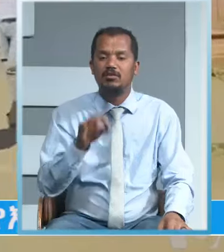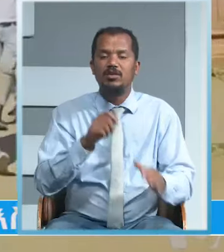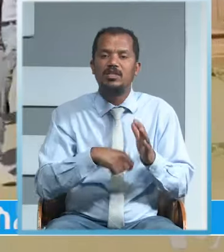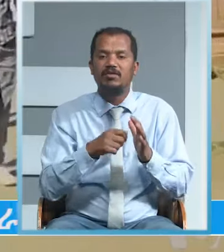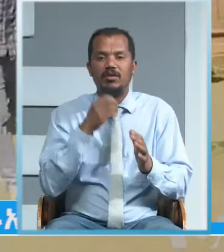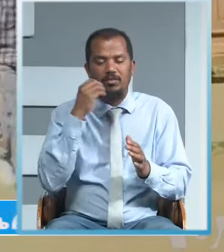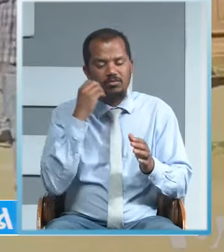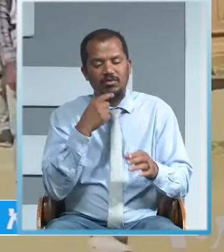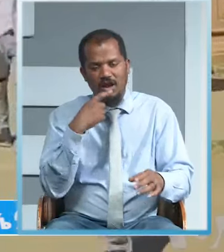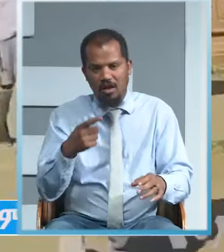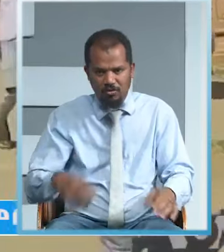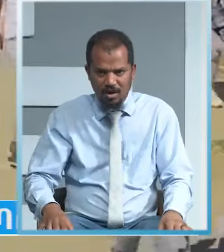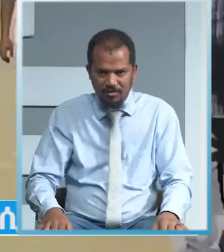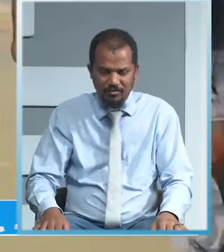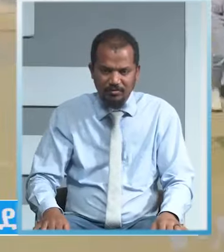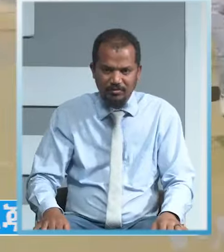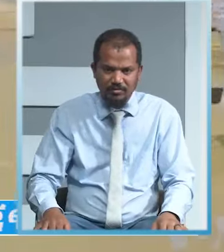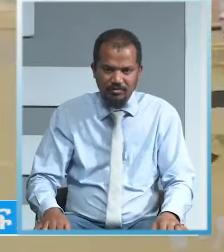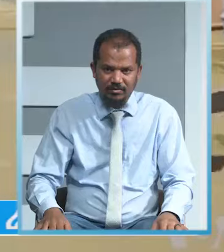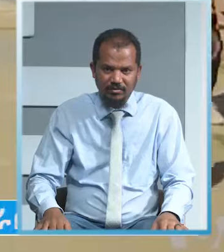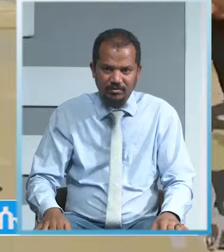ቤቱ አመልክቷል።